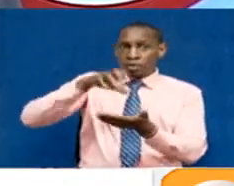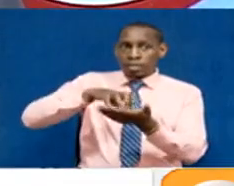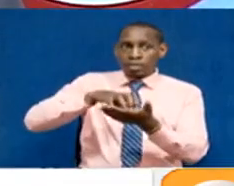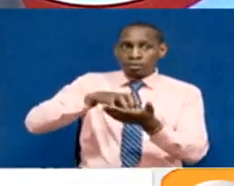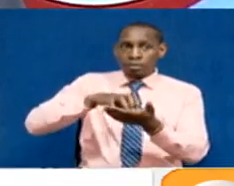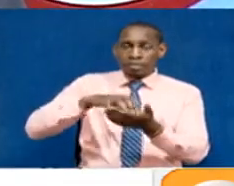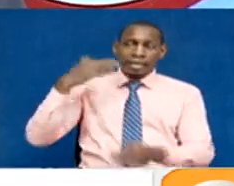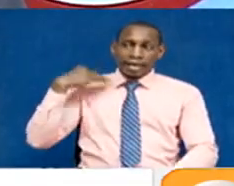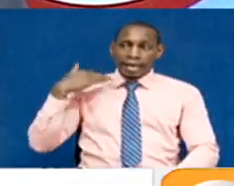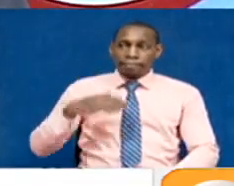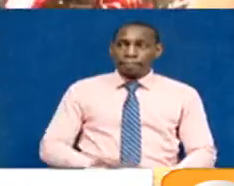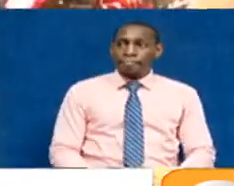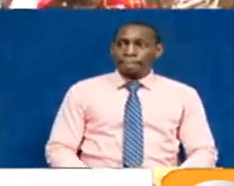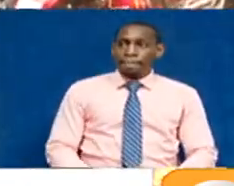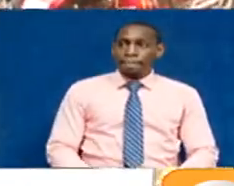vya uhalifu.